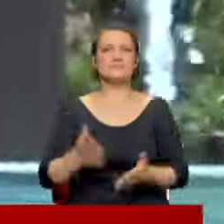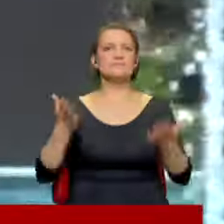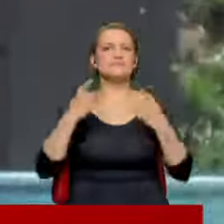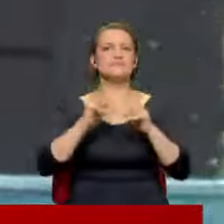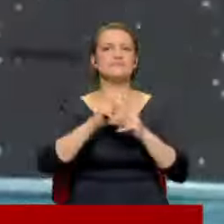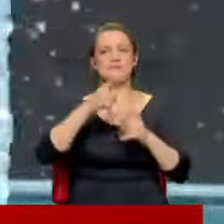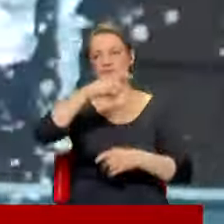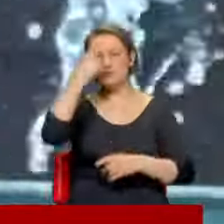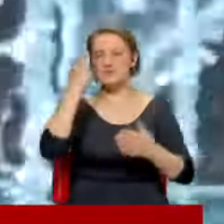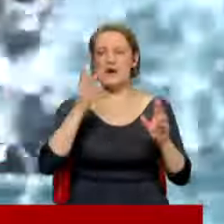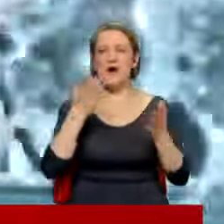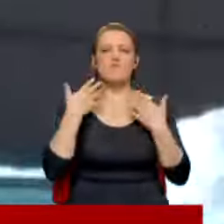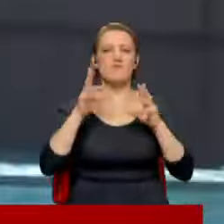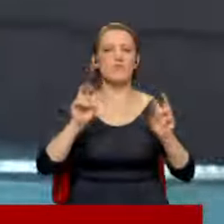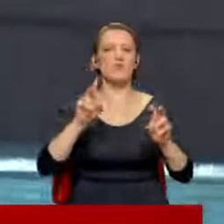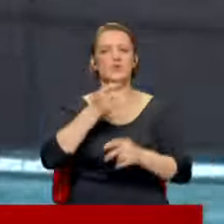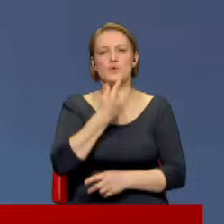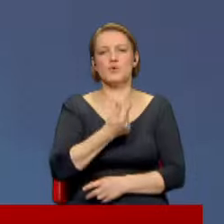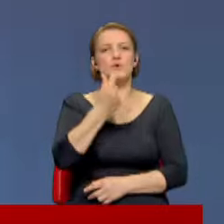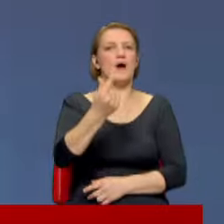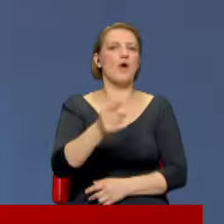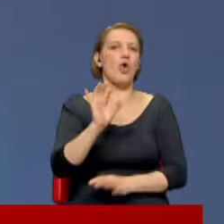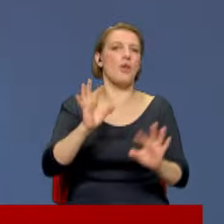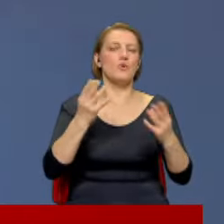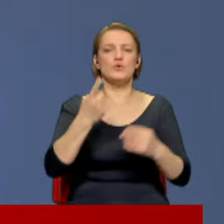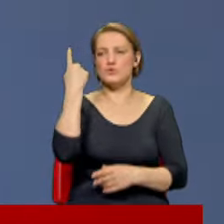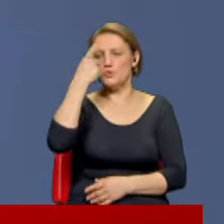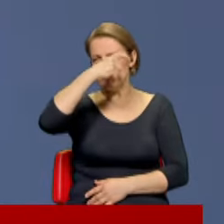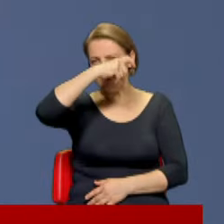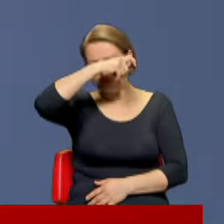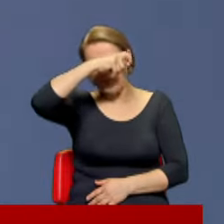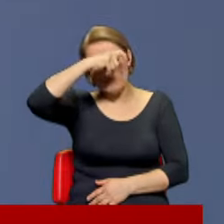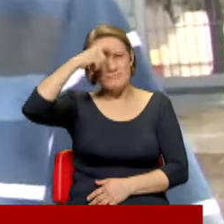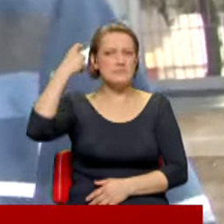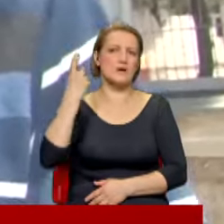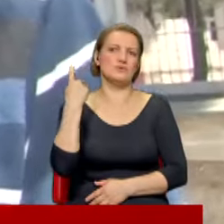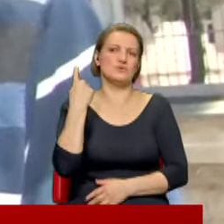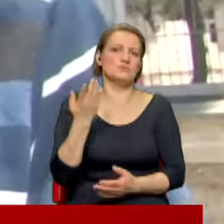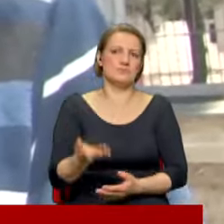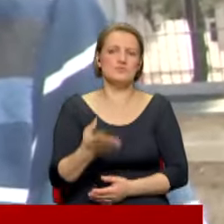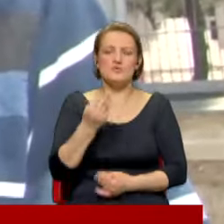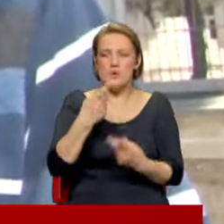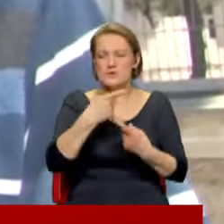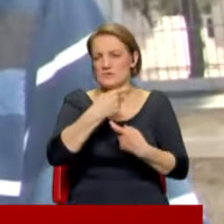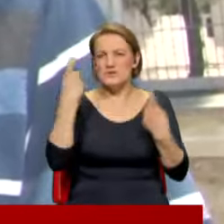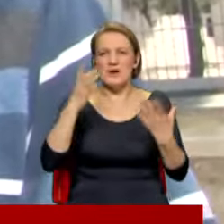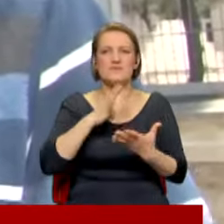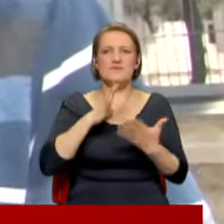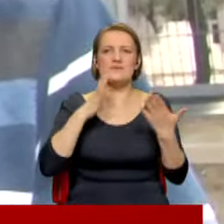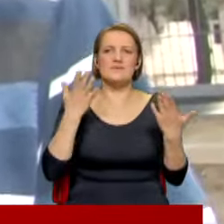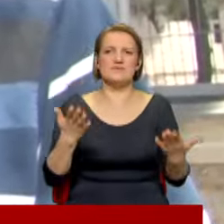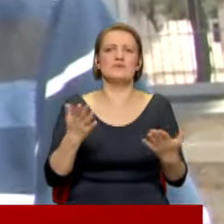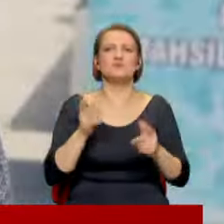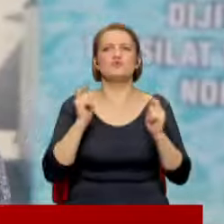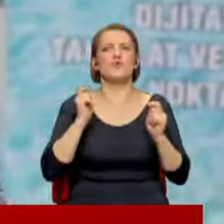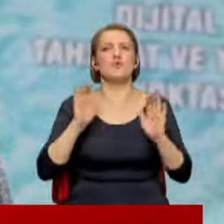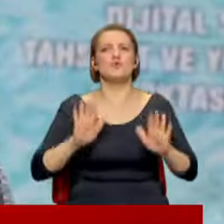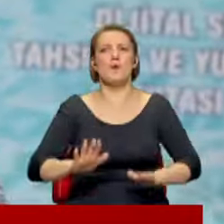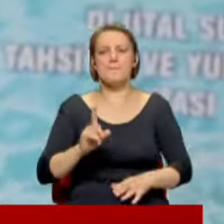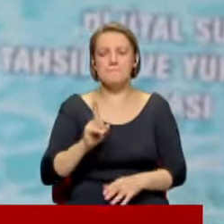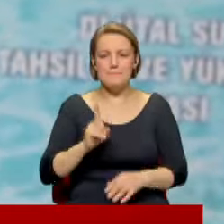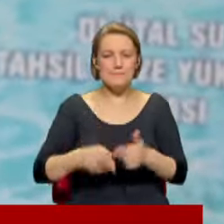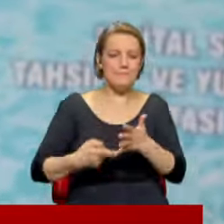Meteoroloji sıcak hava konusunda uyarmıştı, öyle de oldu. Dün Türkiye sıcaktan kavruldu. Çok sıcak, vantilatörlerle zor duruyoruz.